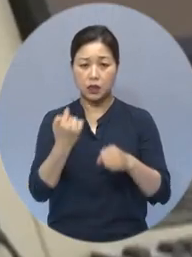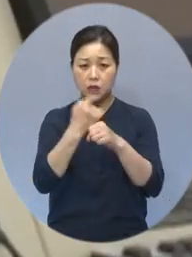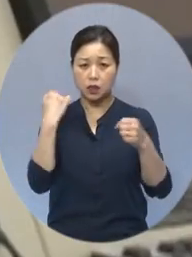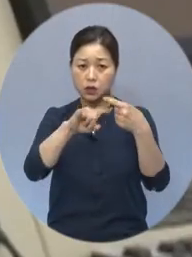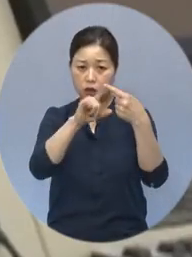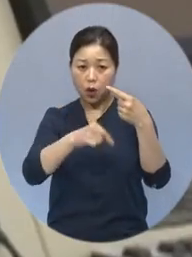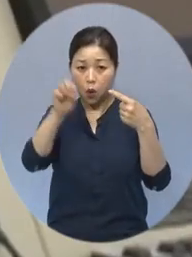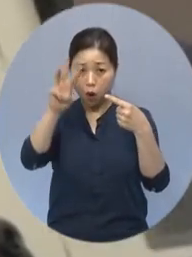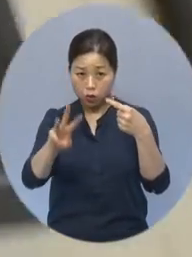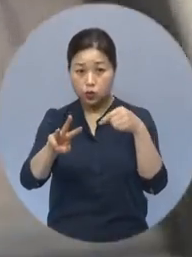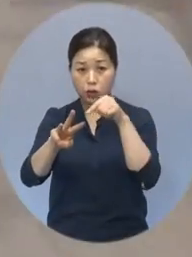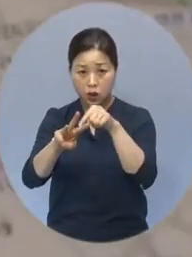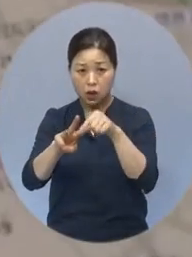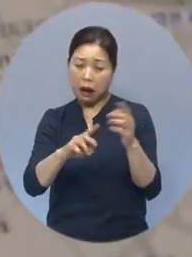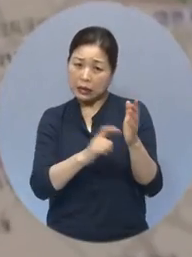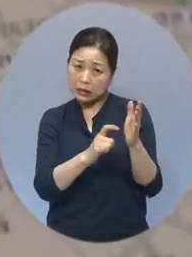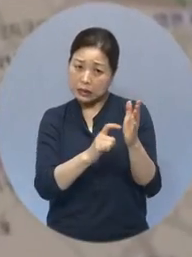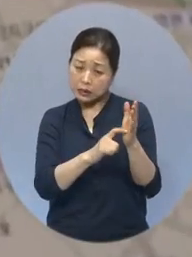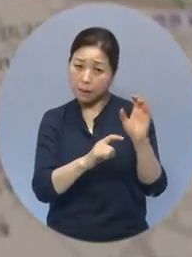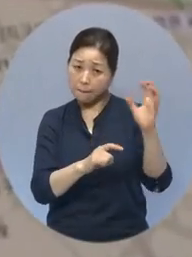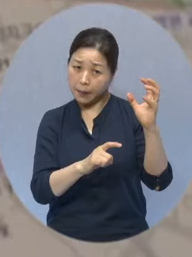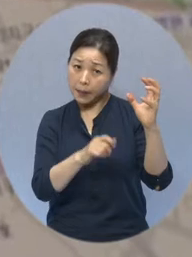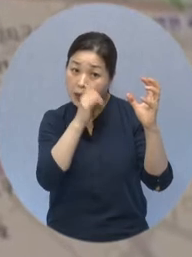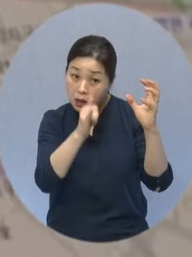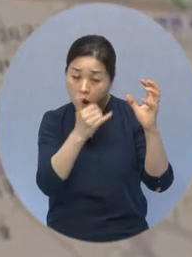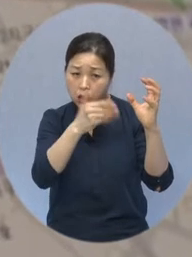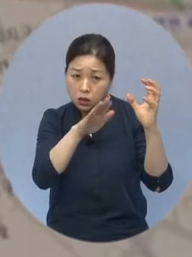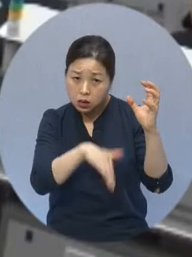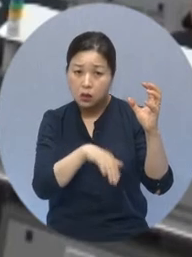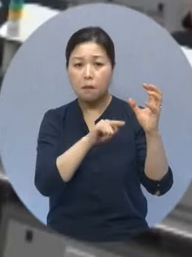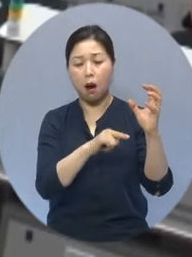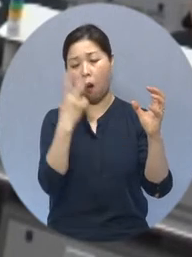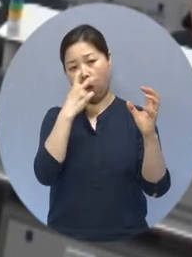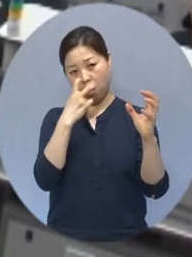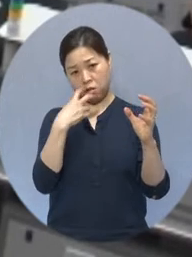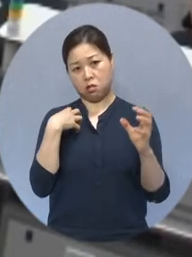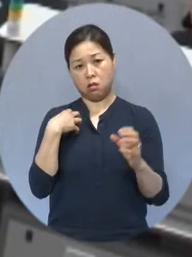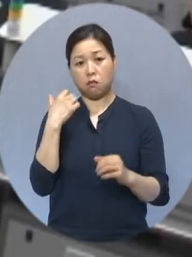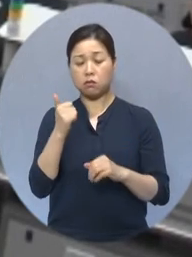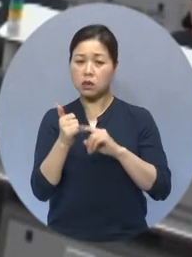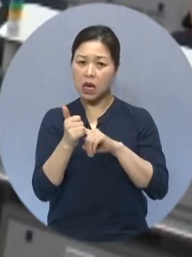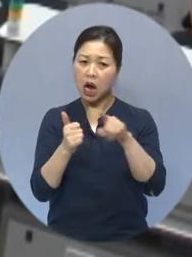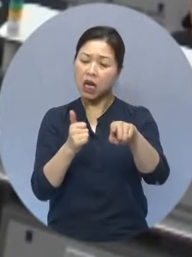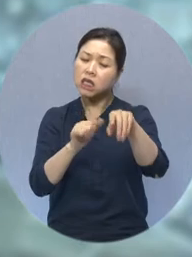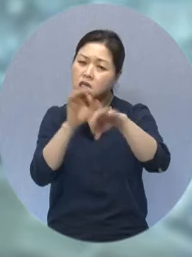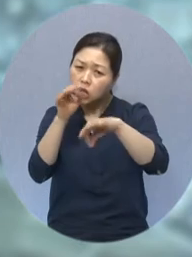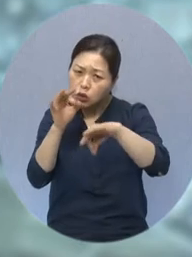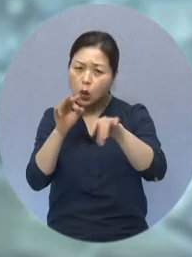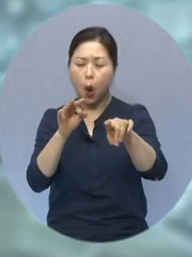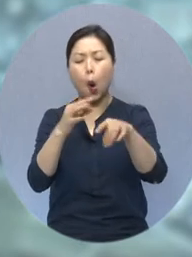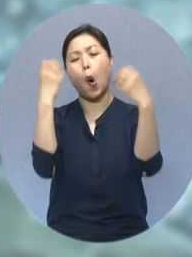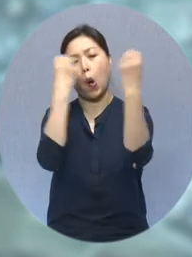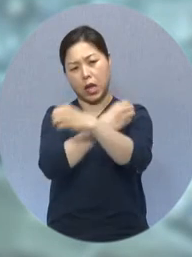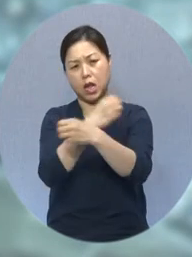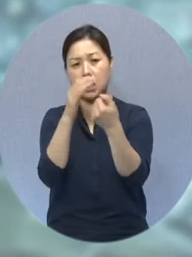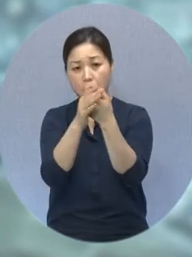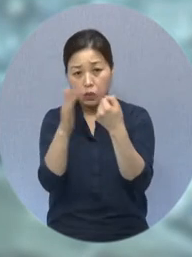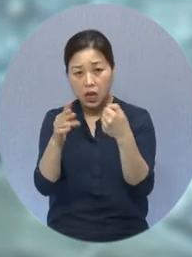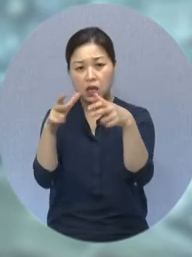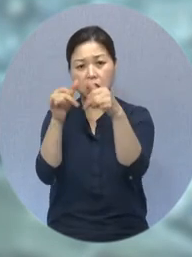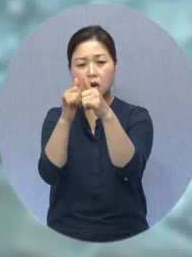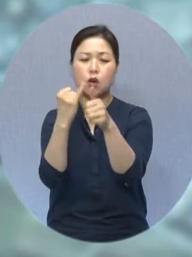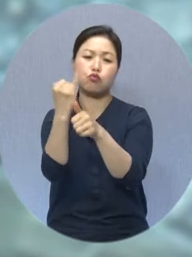광주에서 응급 알림 신호가 작동 했지만 응급 관리 요원이 단순 오작동으로 판단해 장애인 부부가